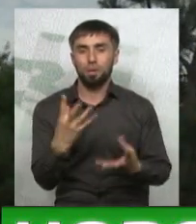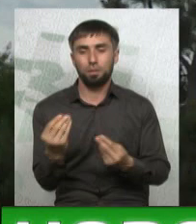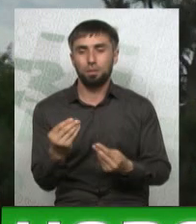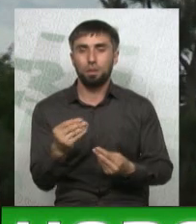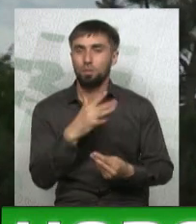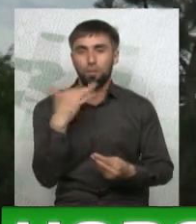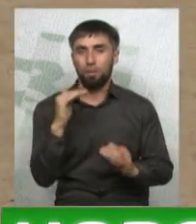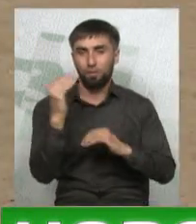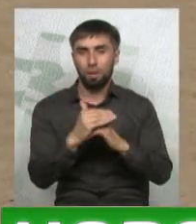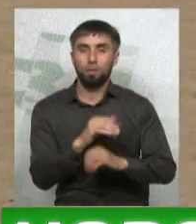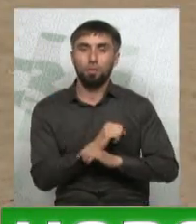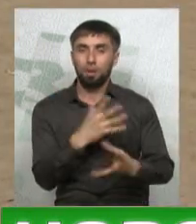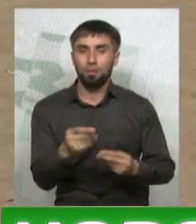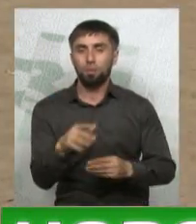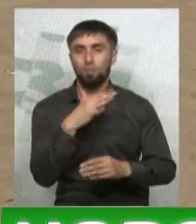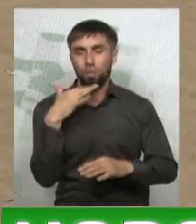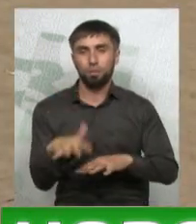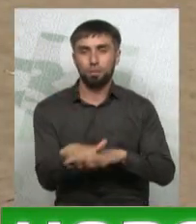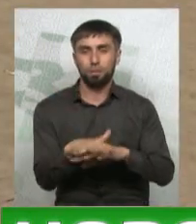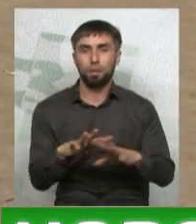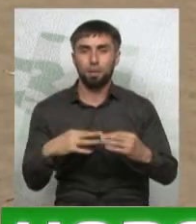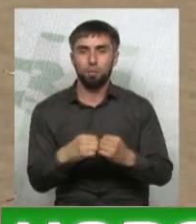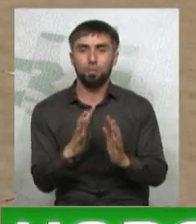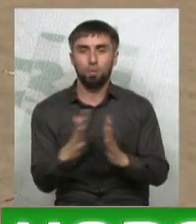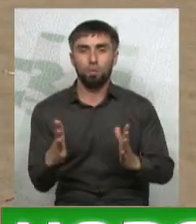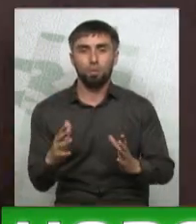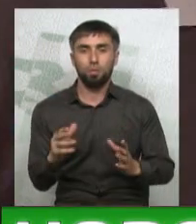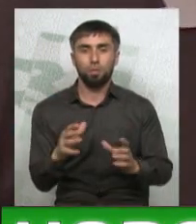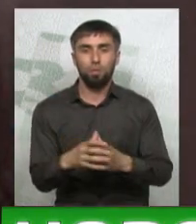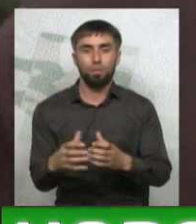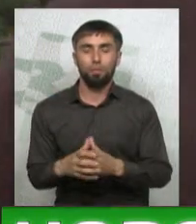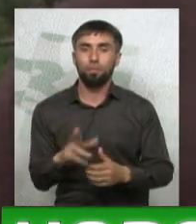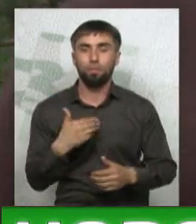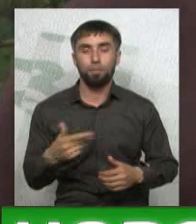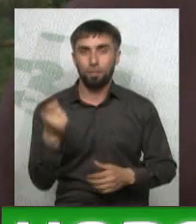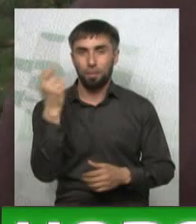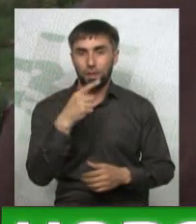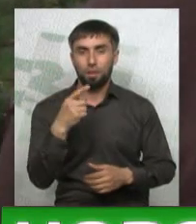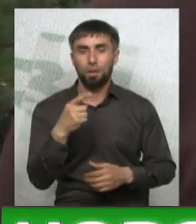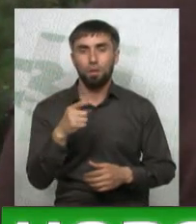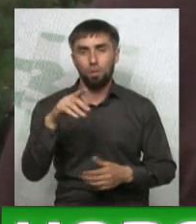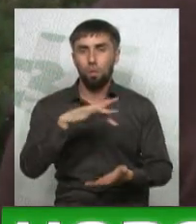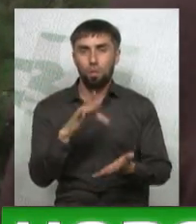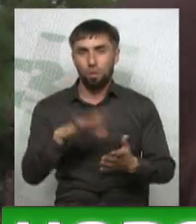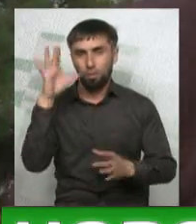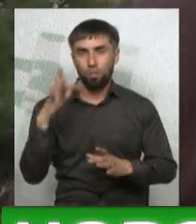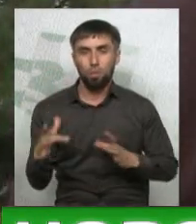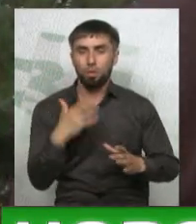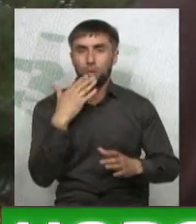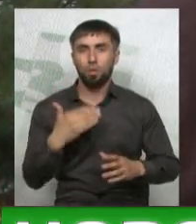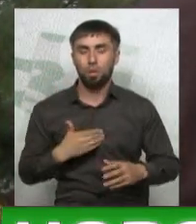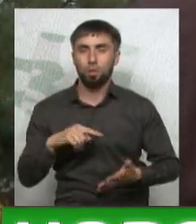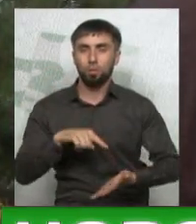вечерам, особенно выходные дни, здесь собираются семьями и большими компаниями. Как мы знаем, городской пруд является самой